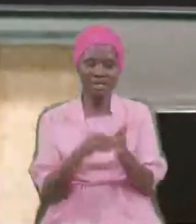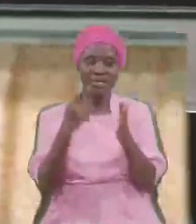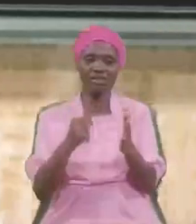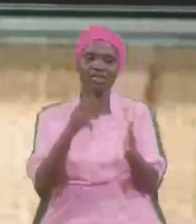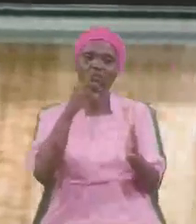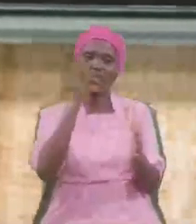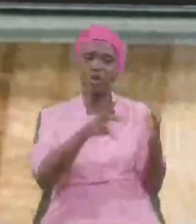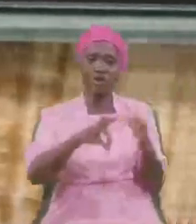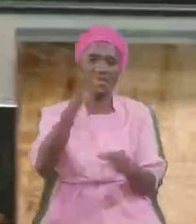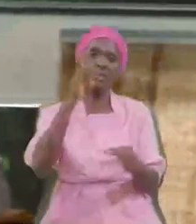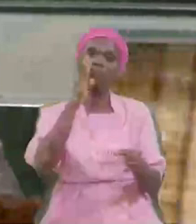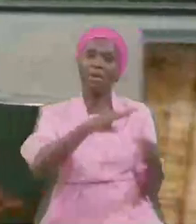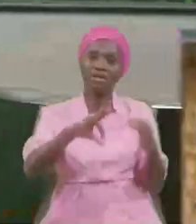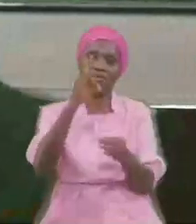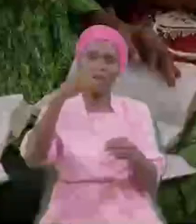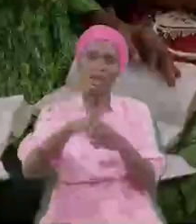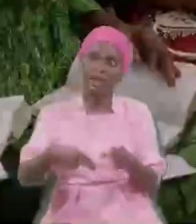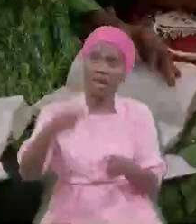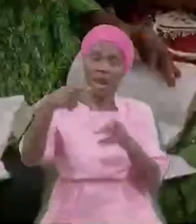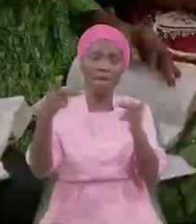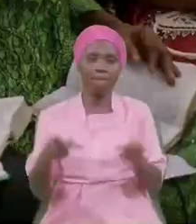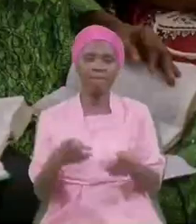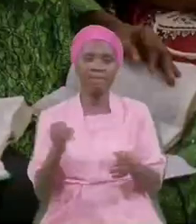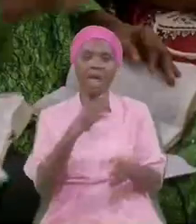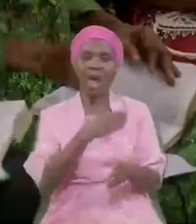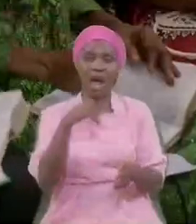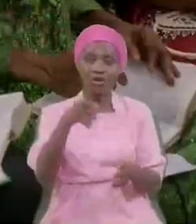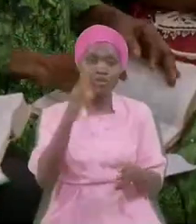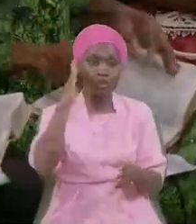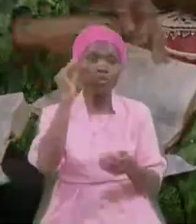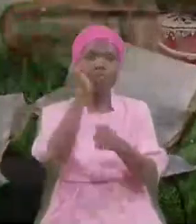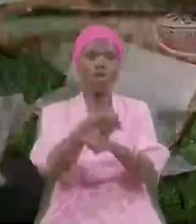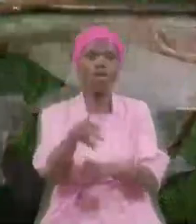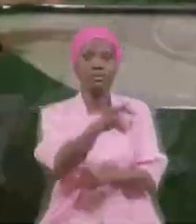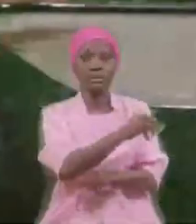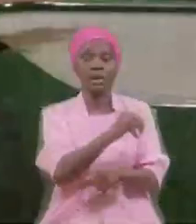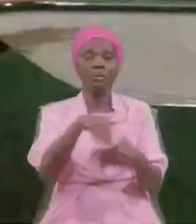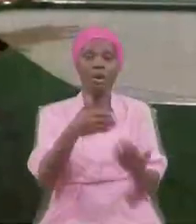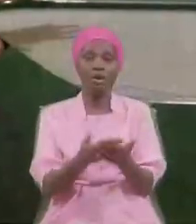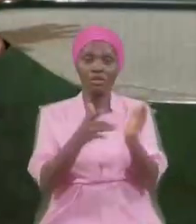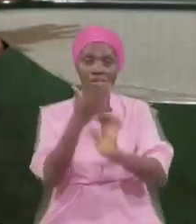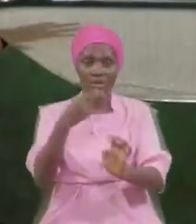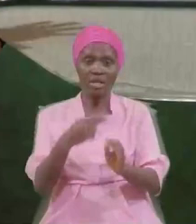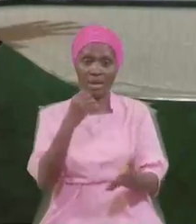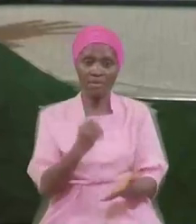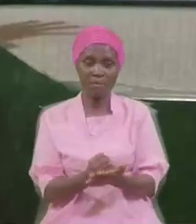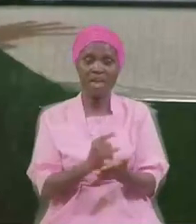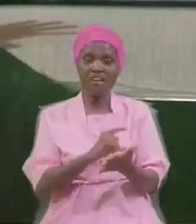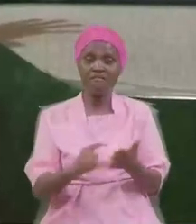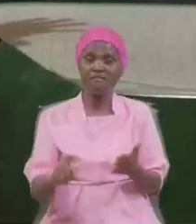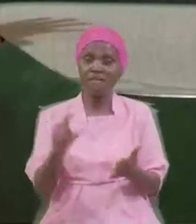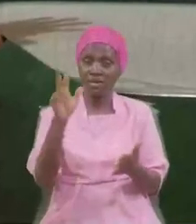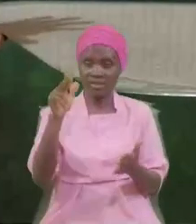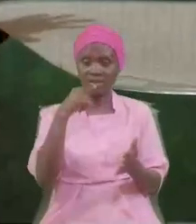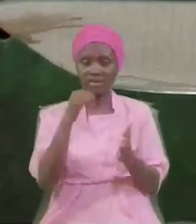méchants dans les lieux célestes. Vous allez les vaincre tous. Verset 13. C'est pourquoi